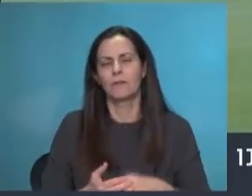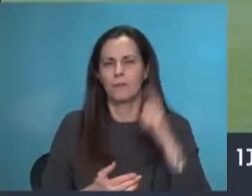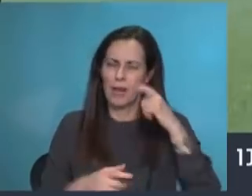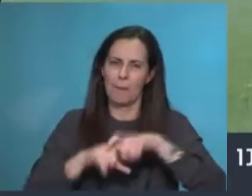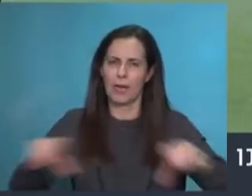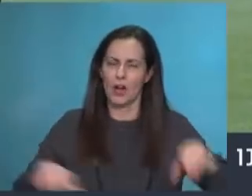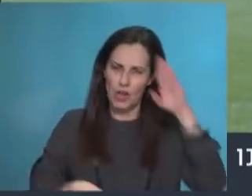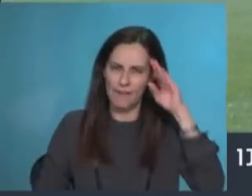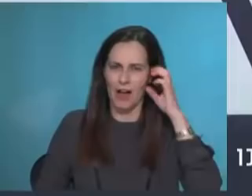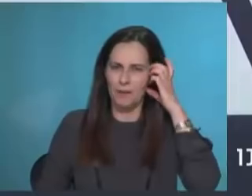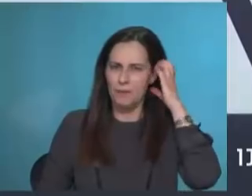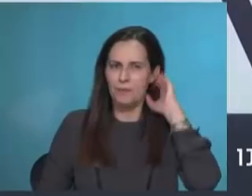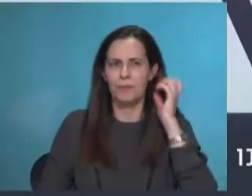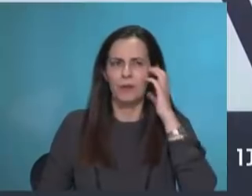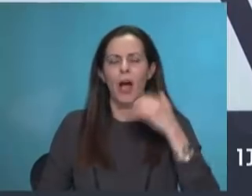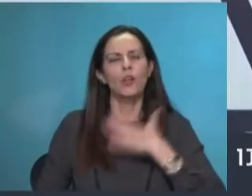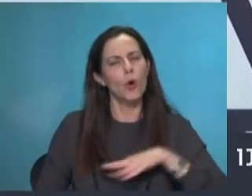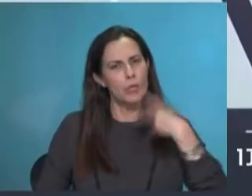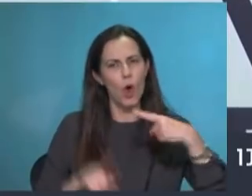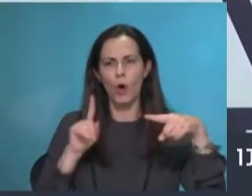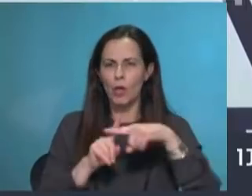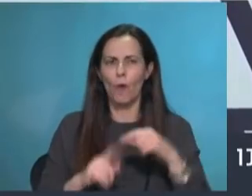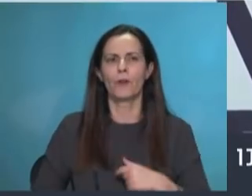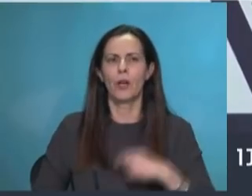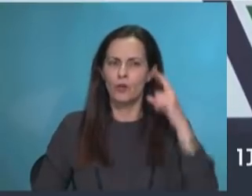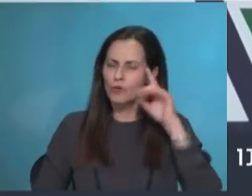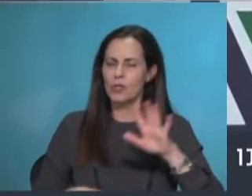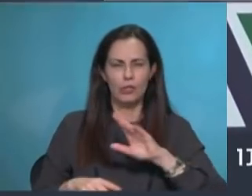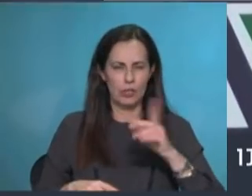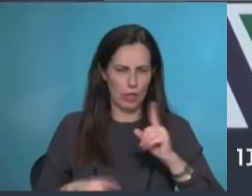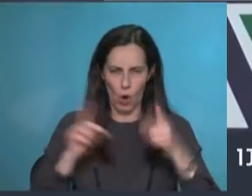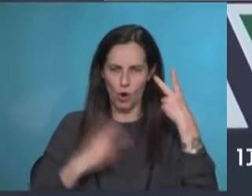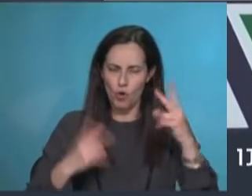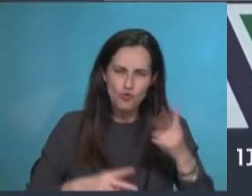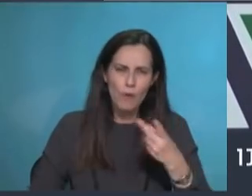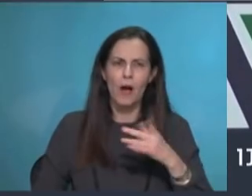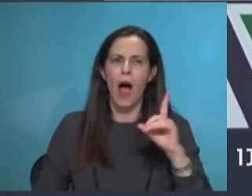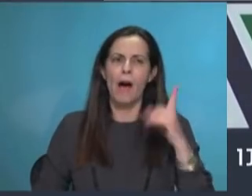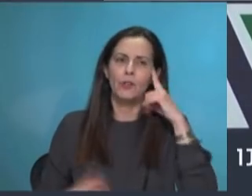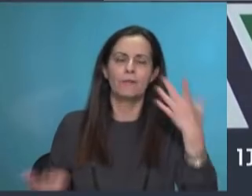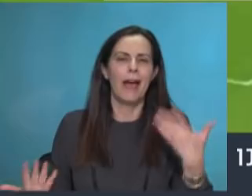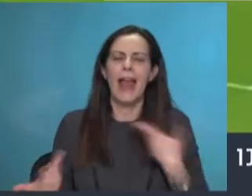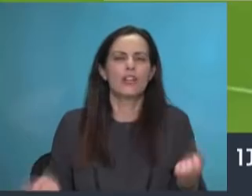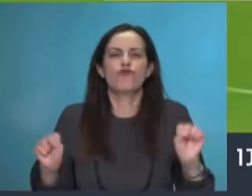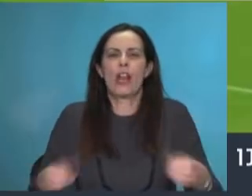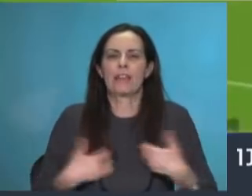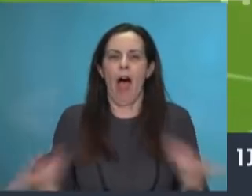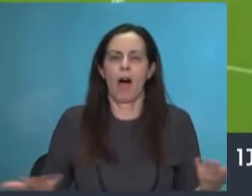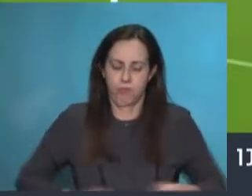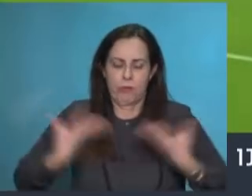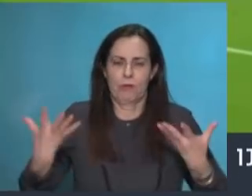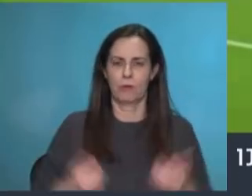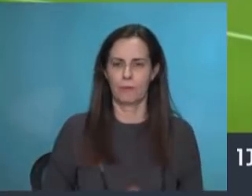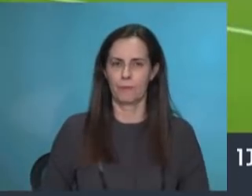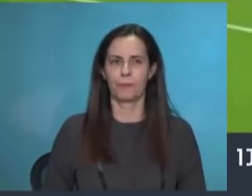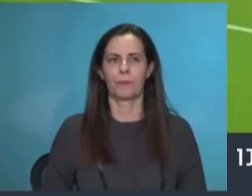לאצטדיון סמי עופר. אני רוצה להיות חיובי, אני חושב שזה לא יקרה שוב, אבל אתה יודע, זה לא דברים שאני שולל בהם. קיאל